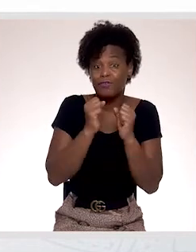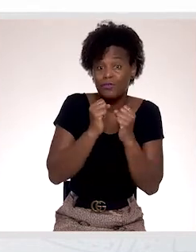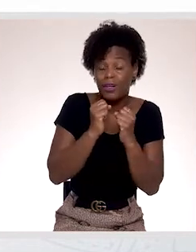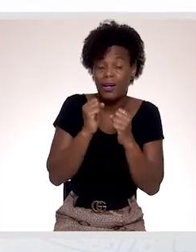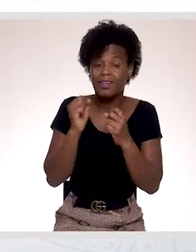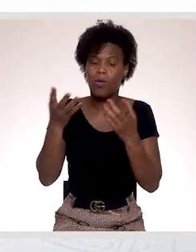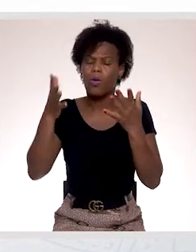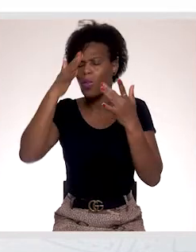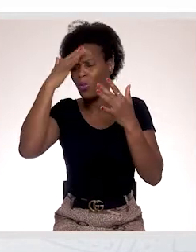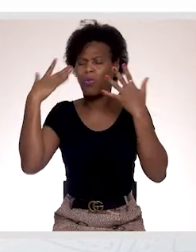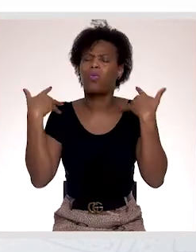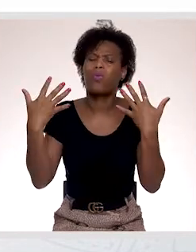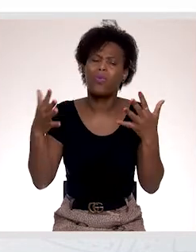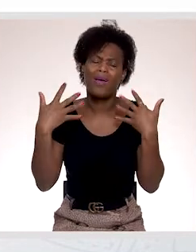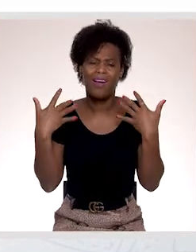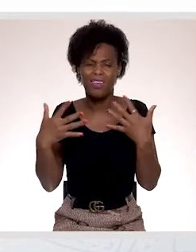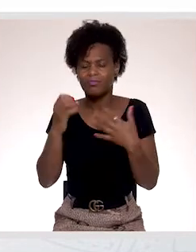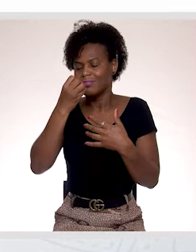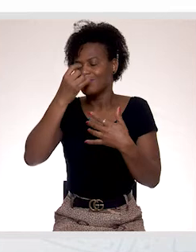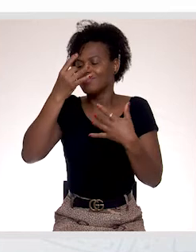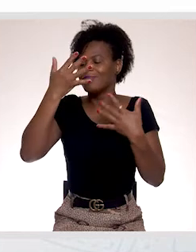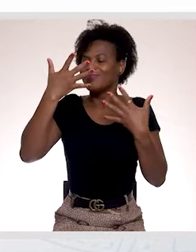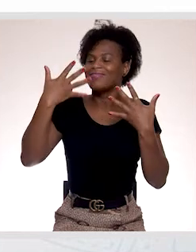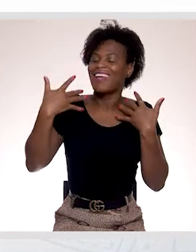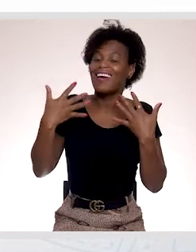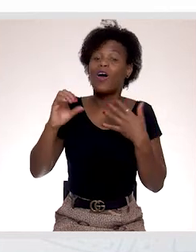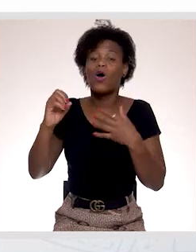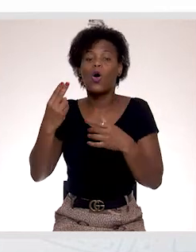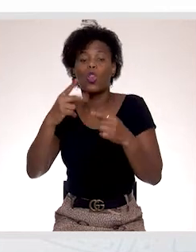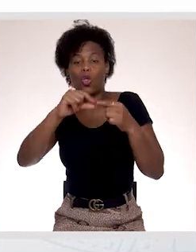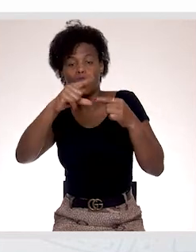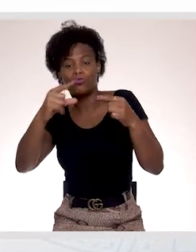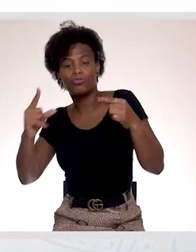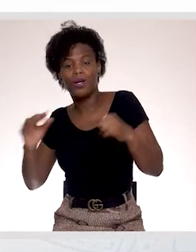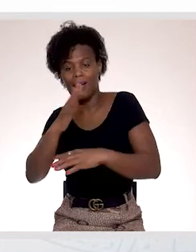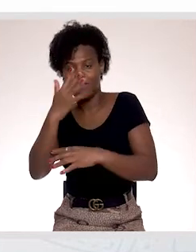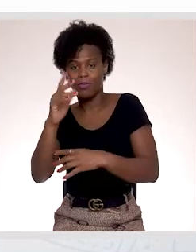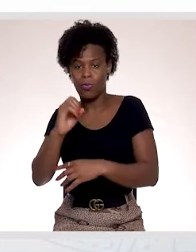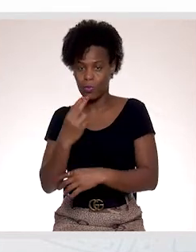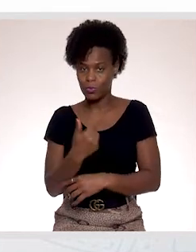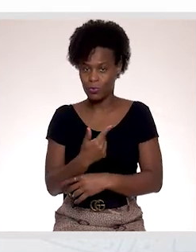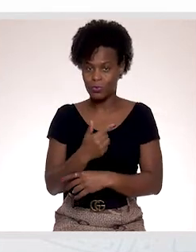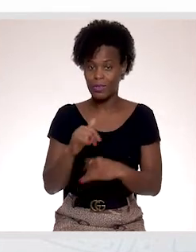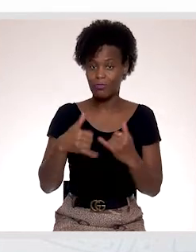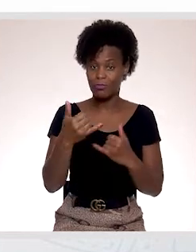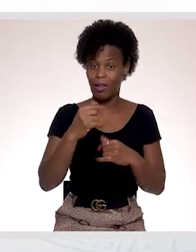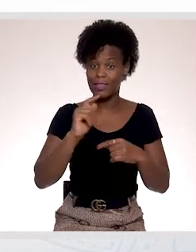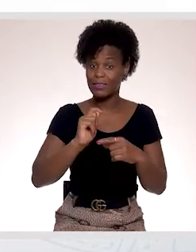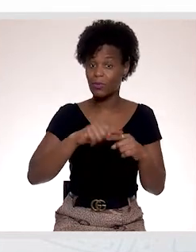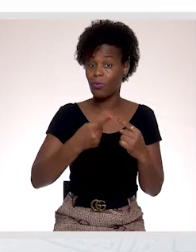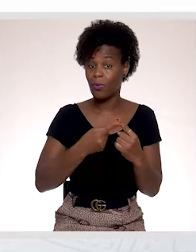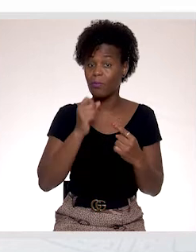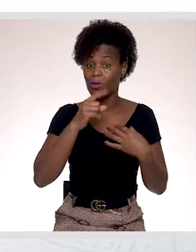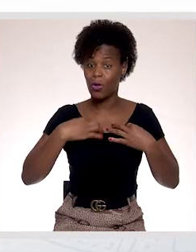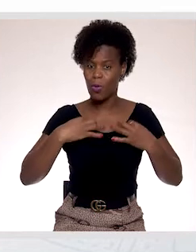en été, au printemps et en automne. A. Pendant cette saison, on porte